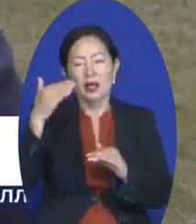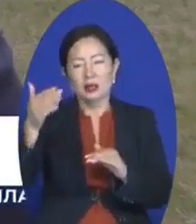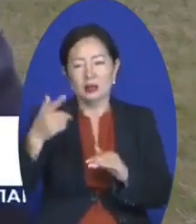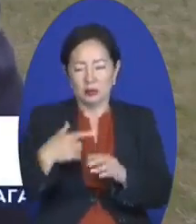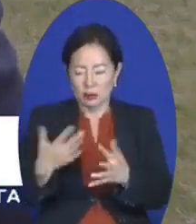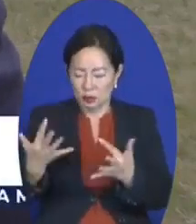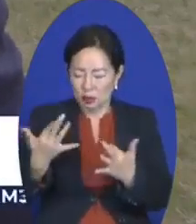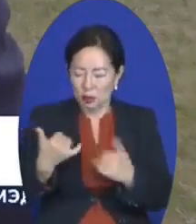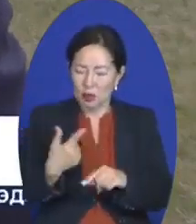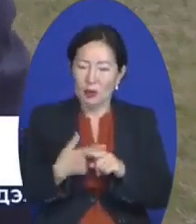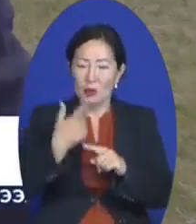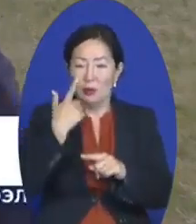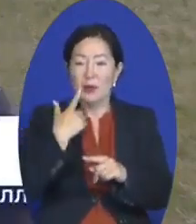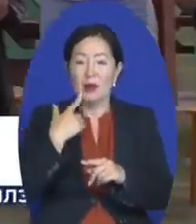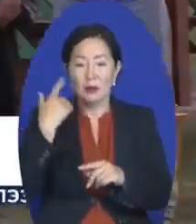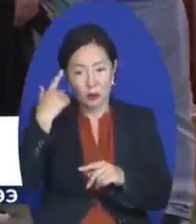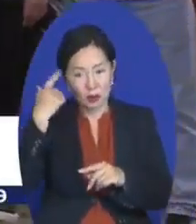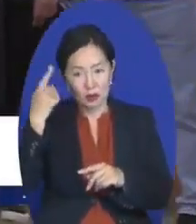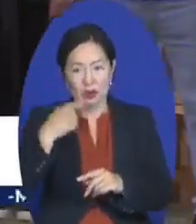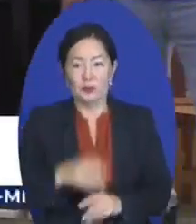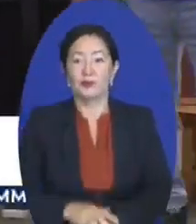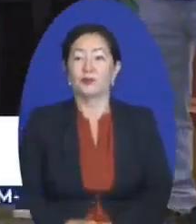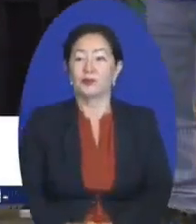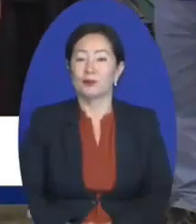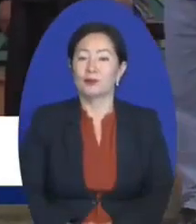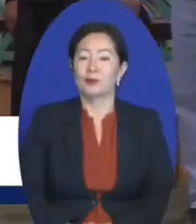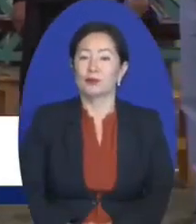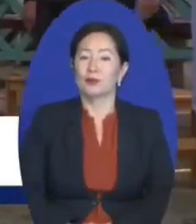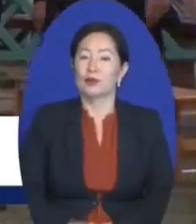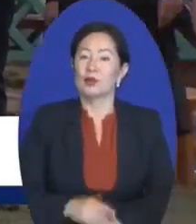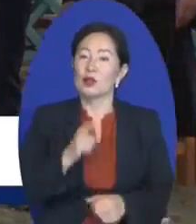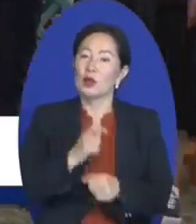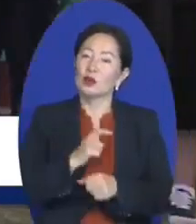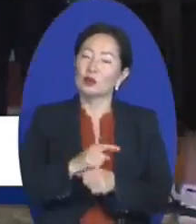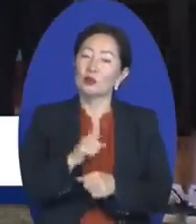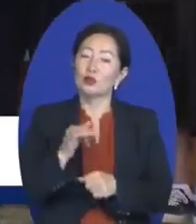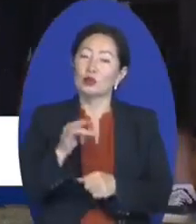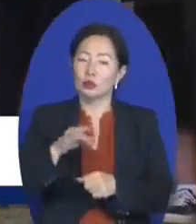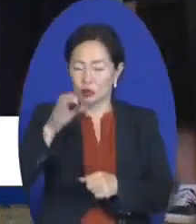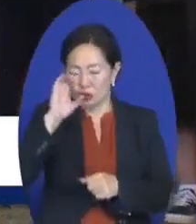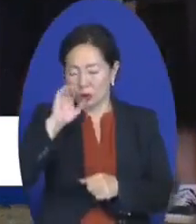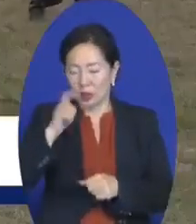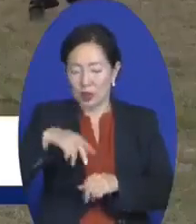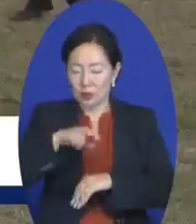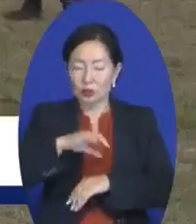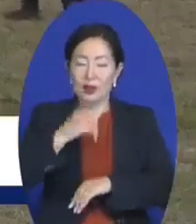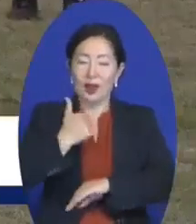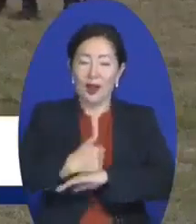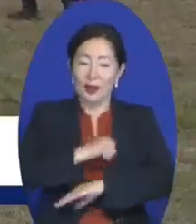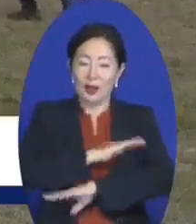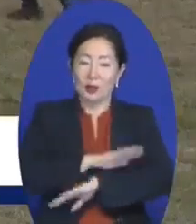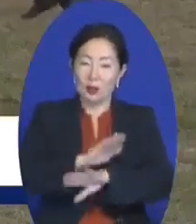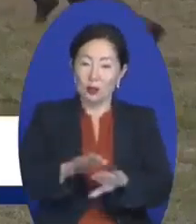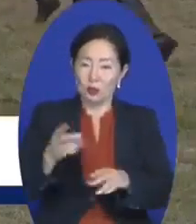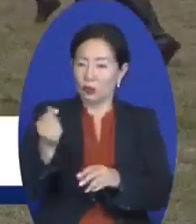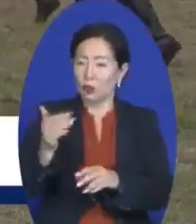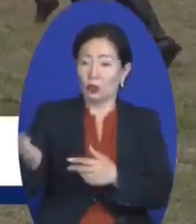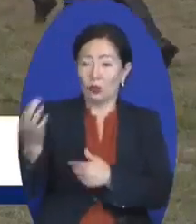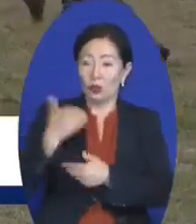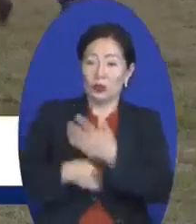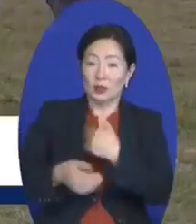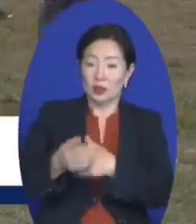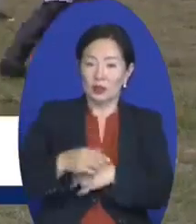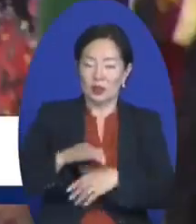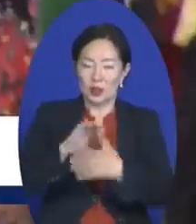хэрэг энэ тоогоо нэмэгдүүлэх гэж бодож байгаа. Хөдөлмөр цуслан сонгон архан дүүргийн ахлах ангийн сурагчид үн төлбөргүй хамрагддаг,